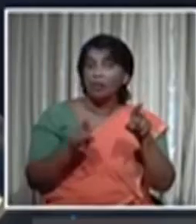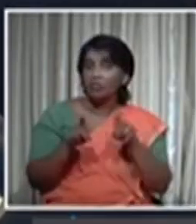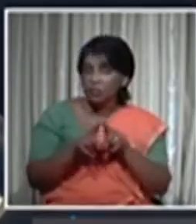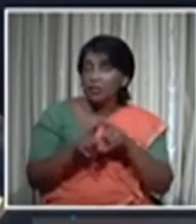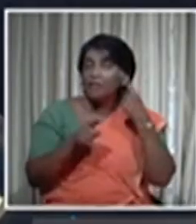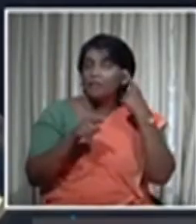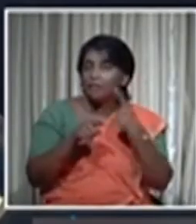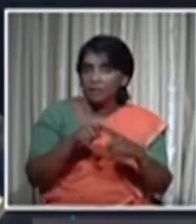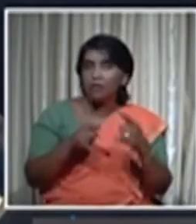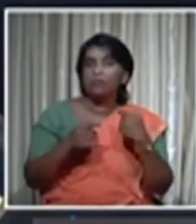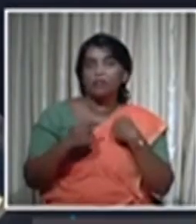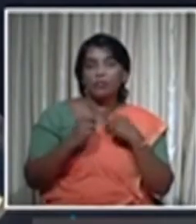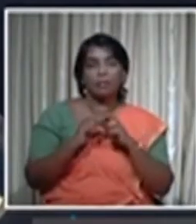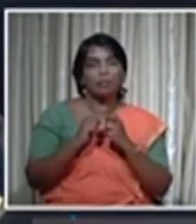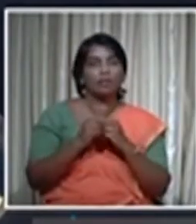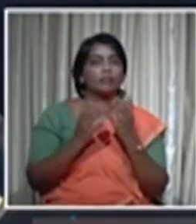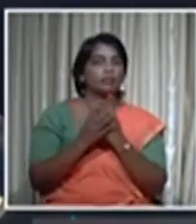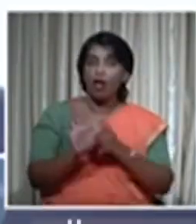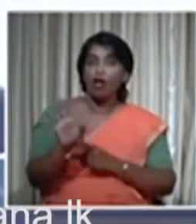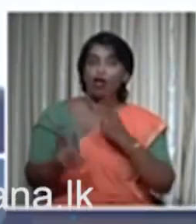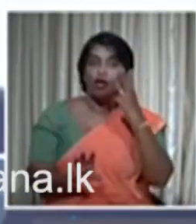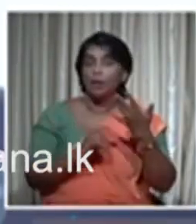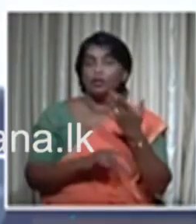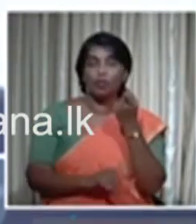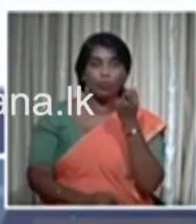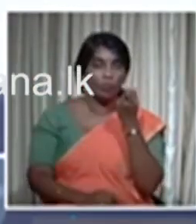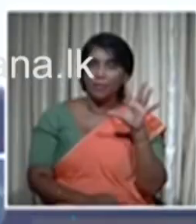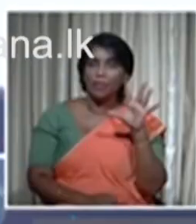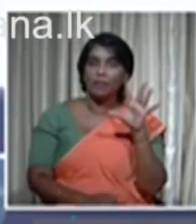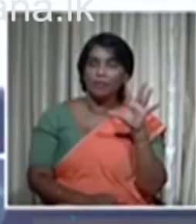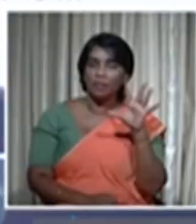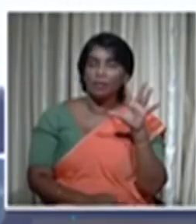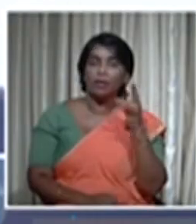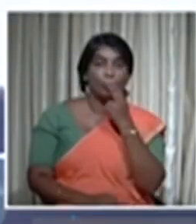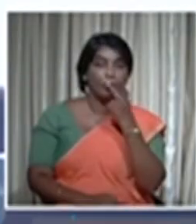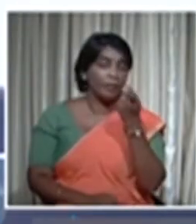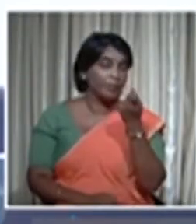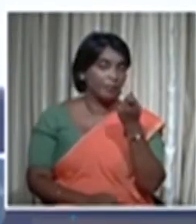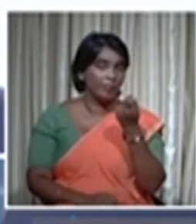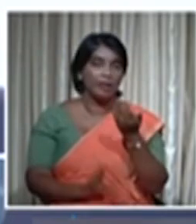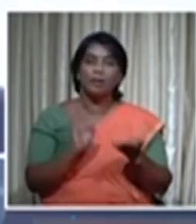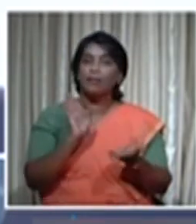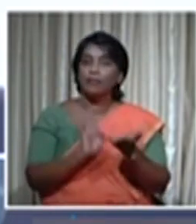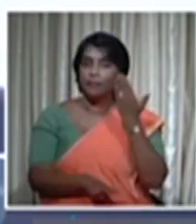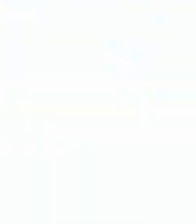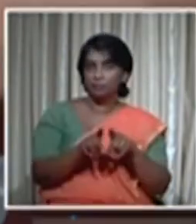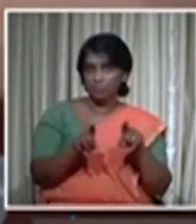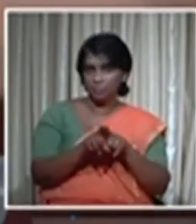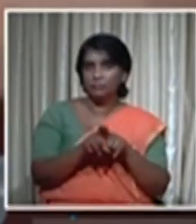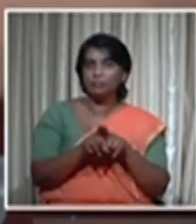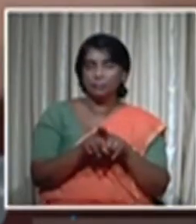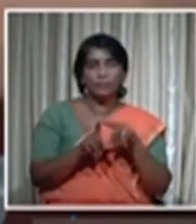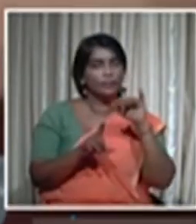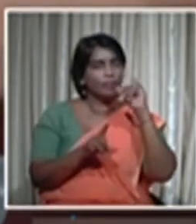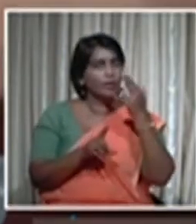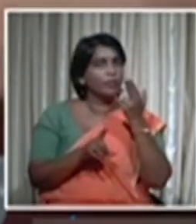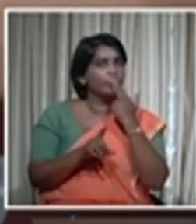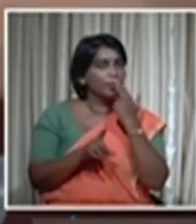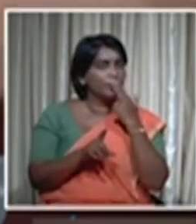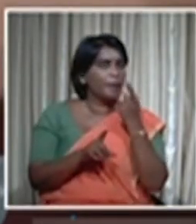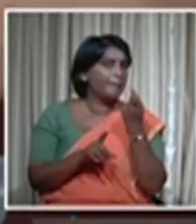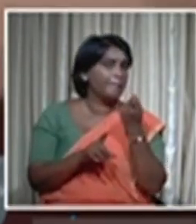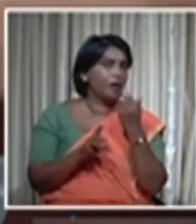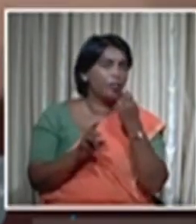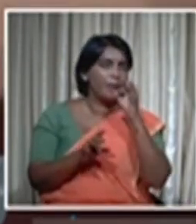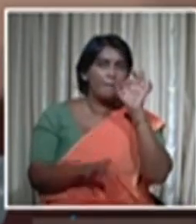කරොත් විතරයි අපිට මේ ප්‍රශ්නේ විසඳ ගන්න පුළුවන් වෙන්නේ රුපියල් 5කි දුම් වැටියක මිල වැඩි කිරීමට ගියපු යෝජනාව සමහර සිගරට්ටුවක මිල